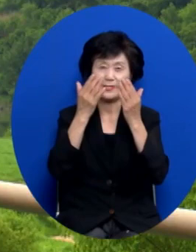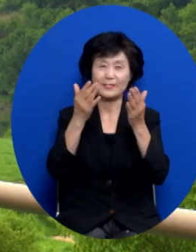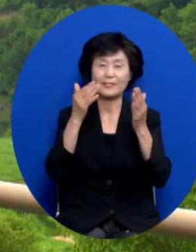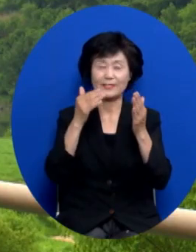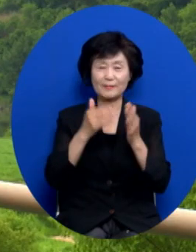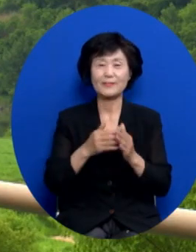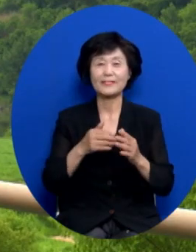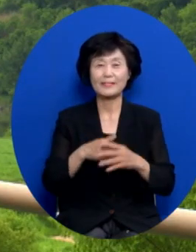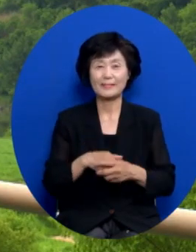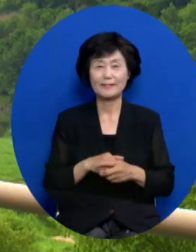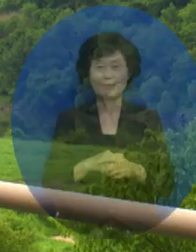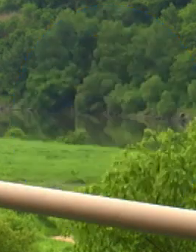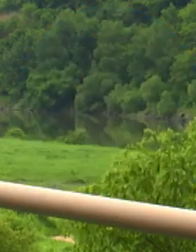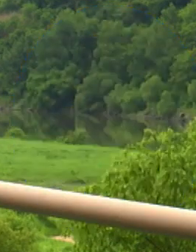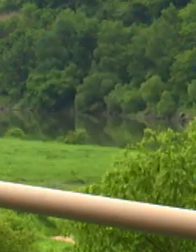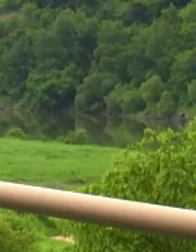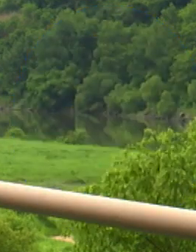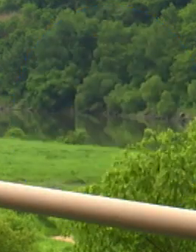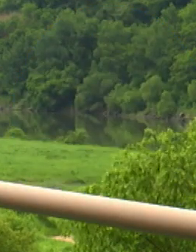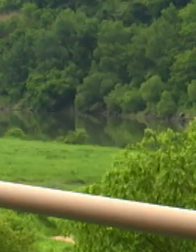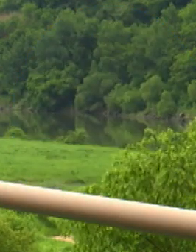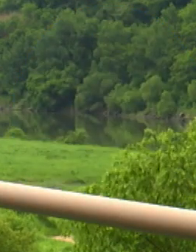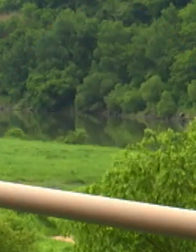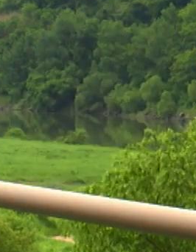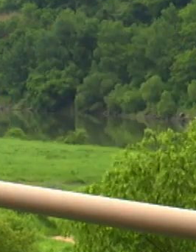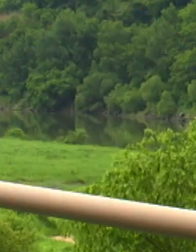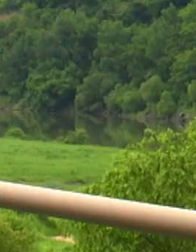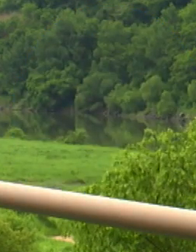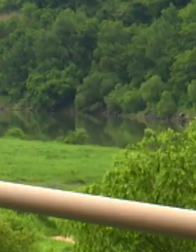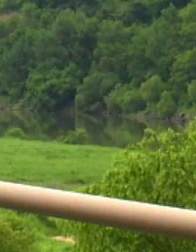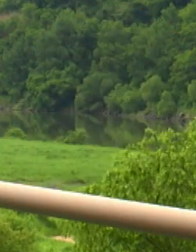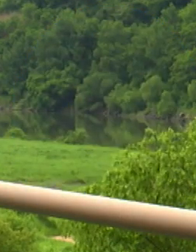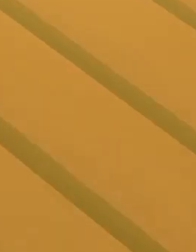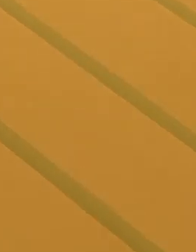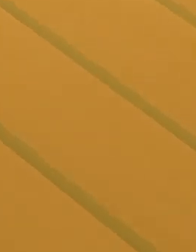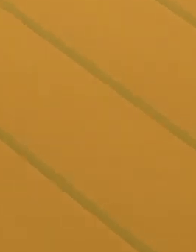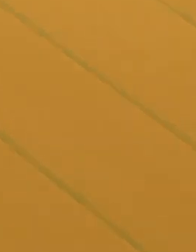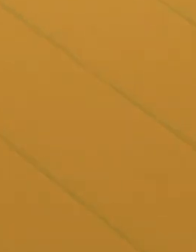네, 지금까지 전남 구례에서 호남 지역 교계 소식 전해드렸습니다.